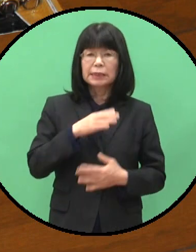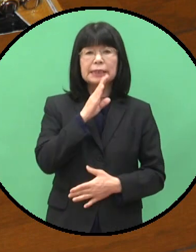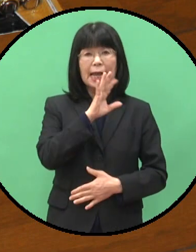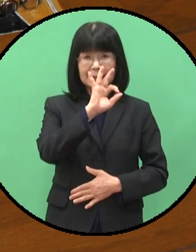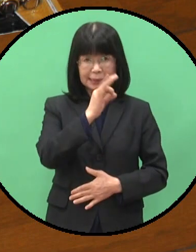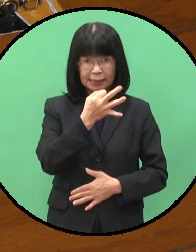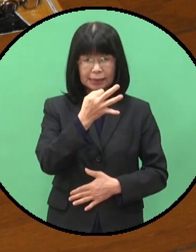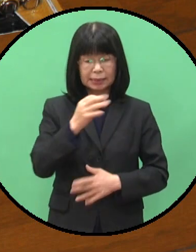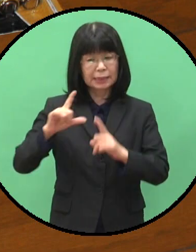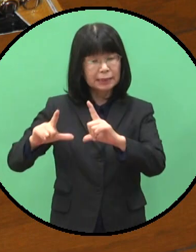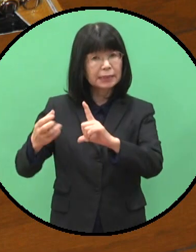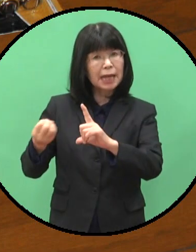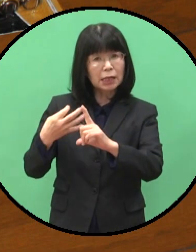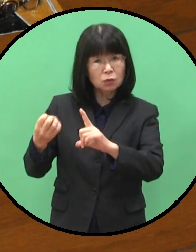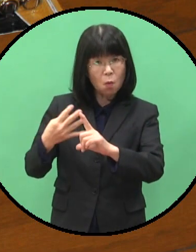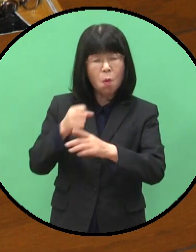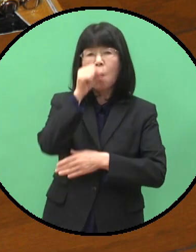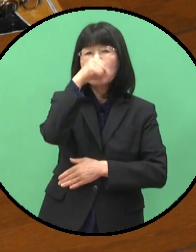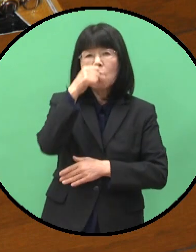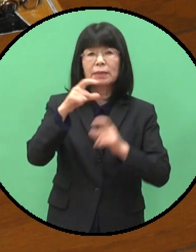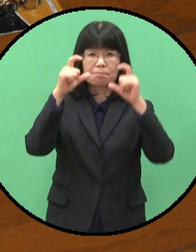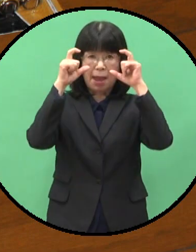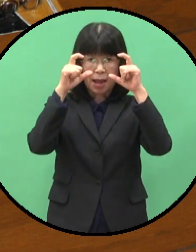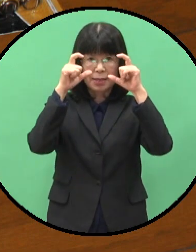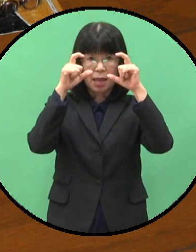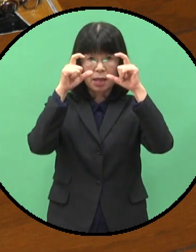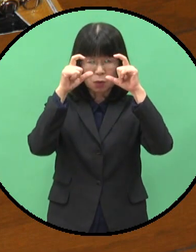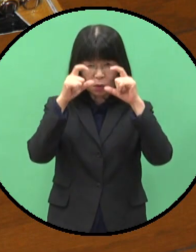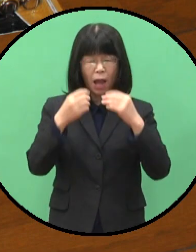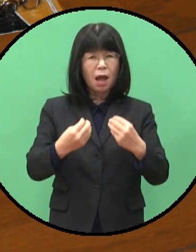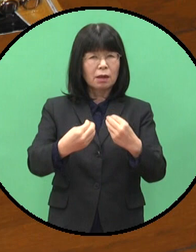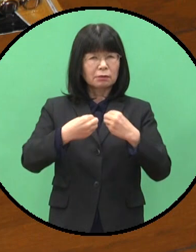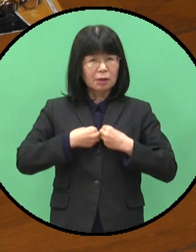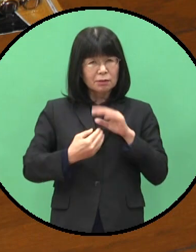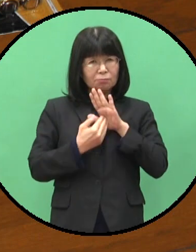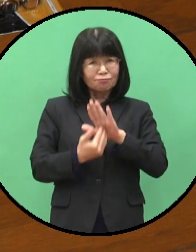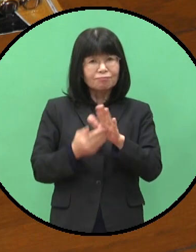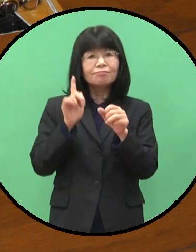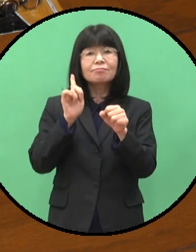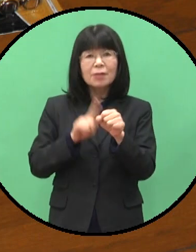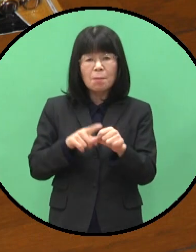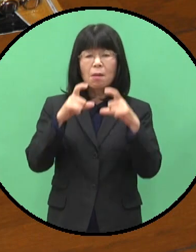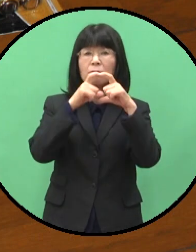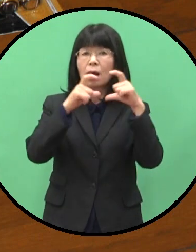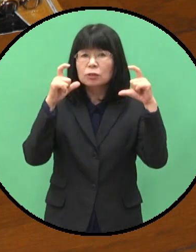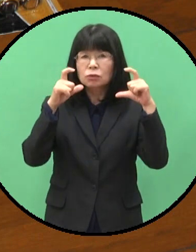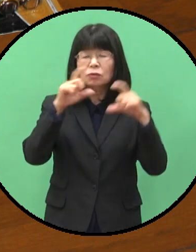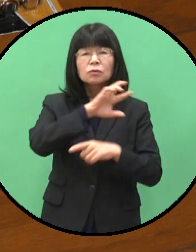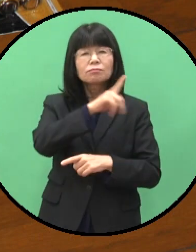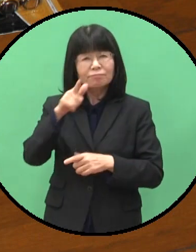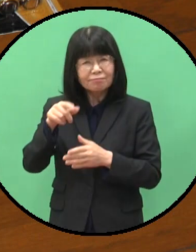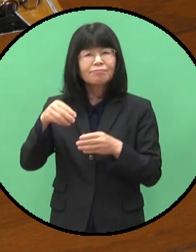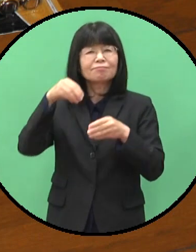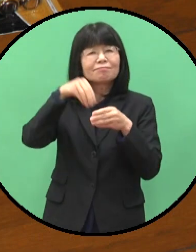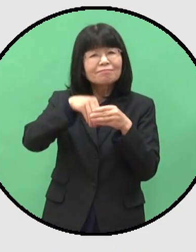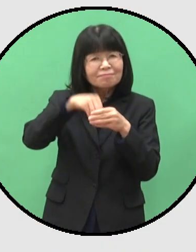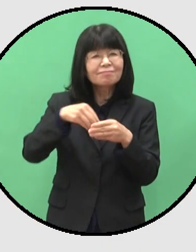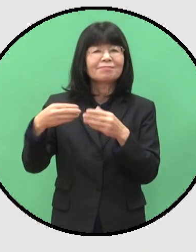金、ラジオ、予備のメガネ、また感染症予防のためにマスクなどが必要となります